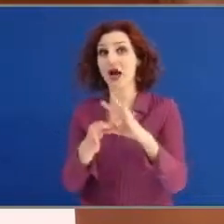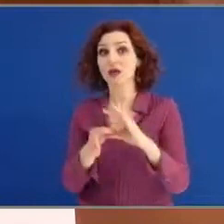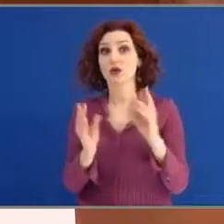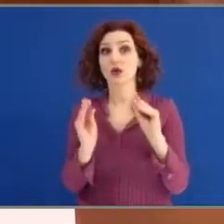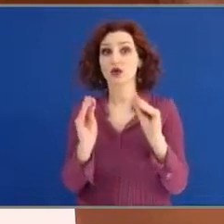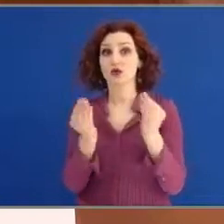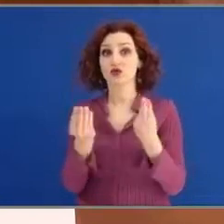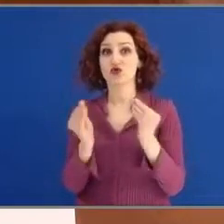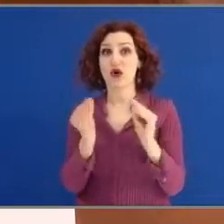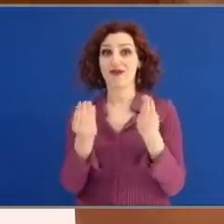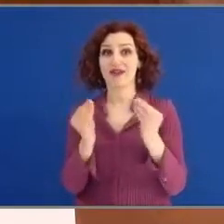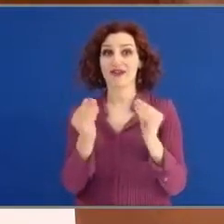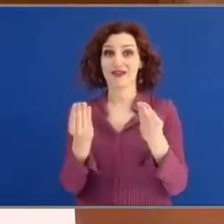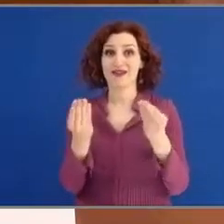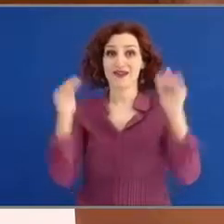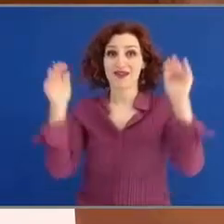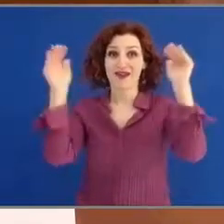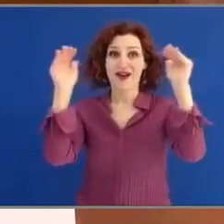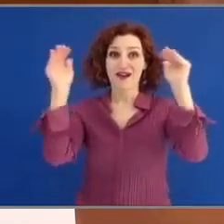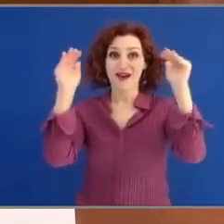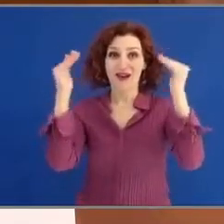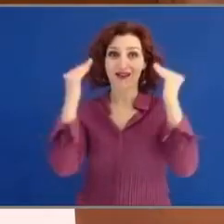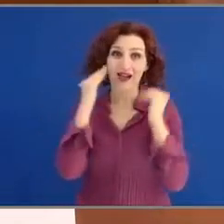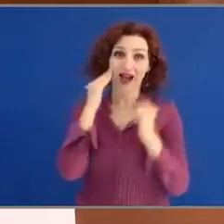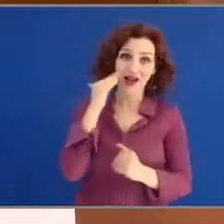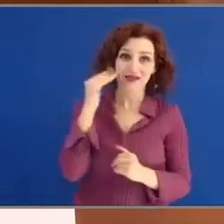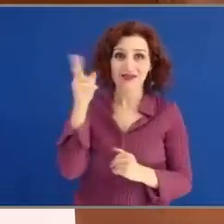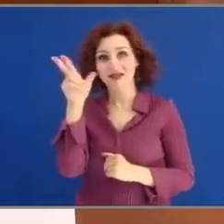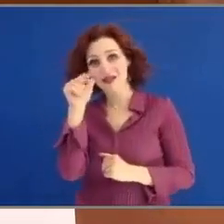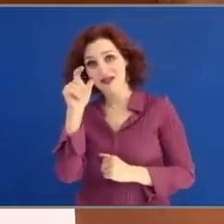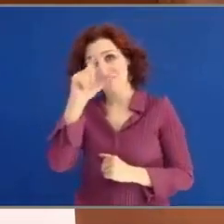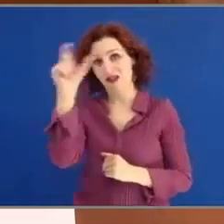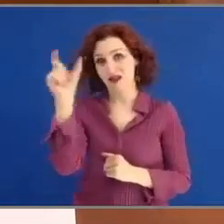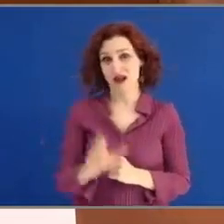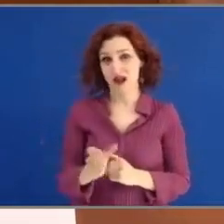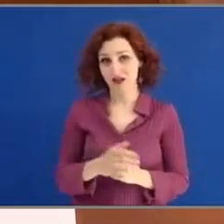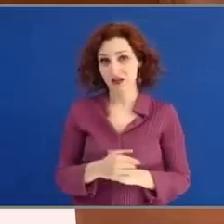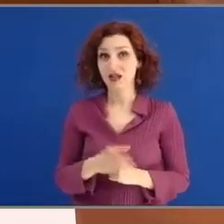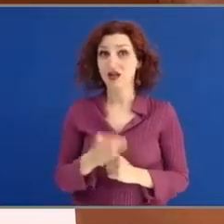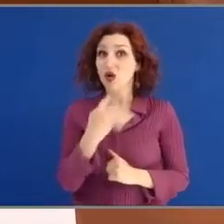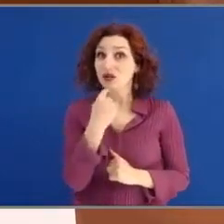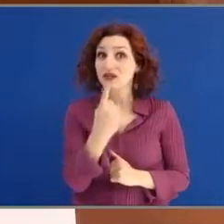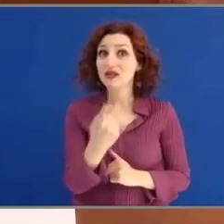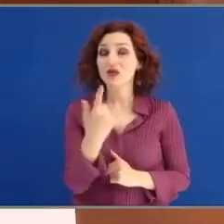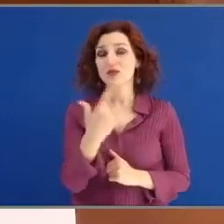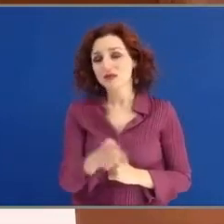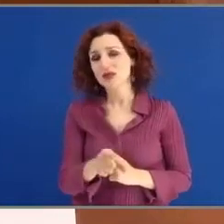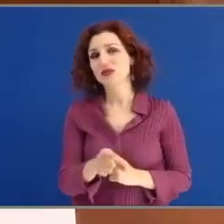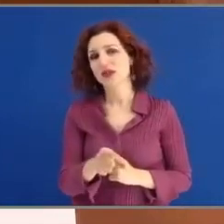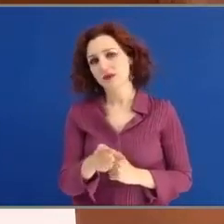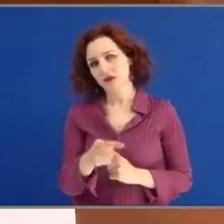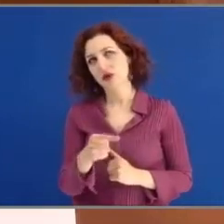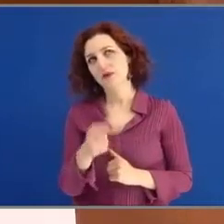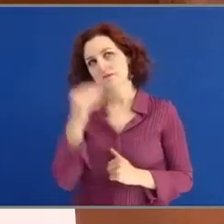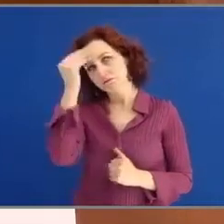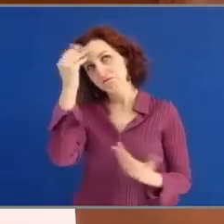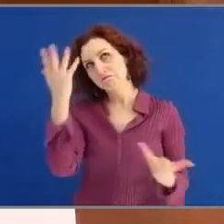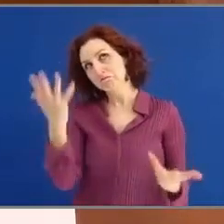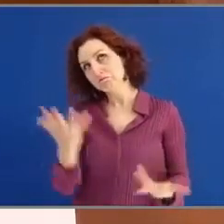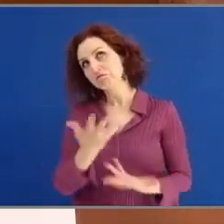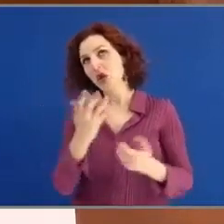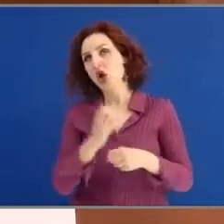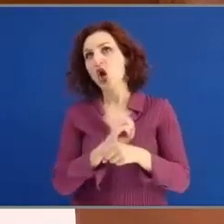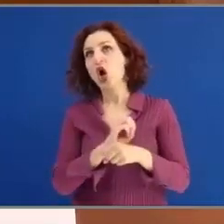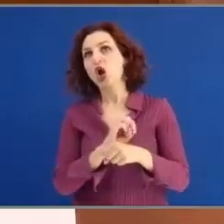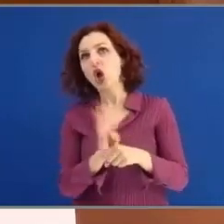i ragazzi e le ragazze italiane. Io questo lo dico perché c'è una sottovalutazione di quanto il Covid, la